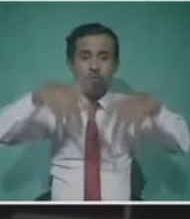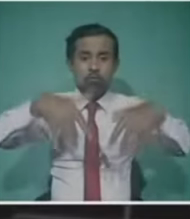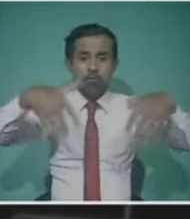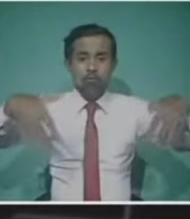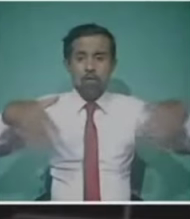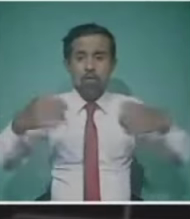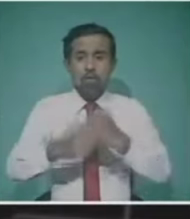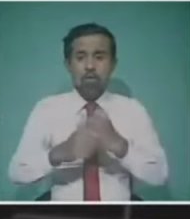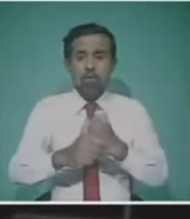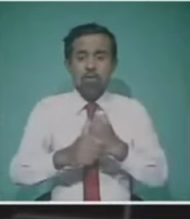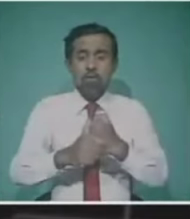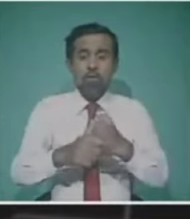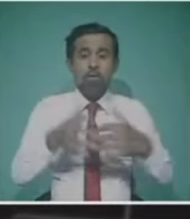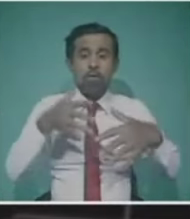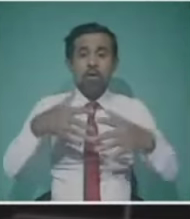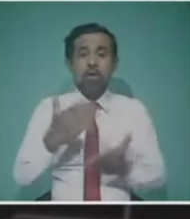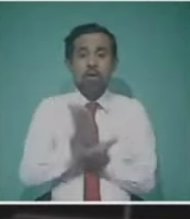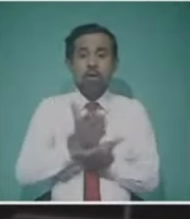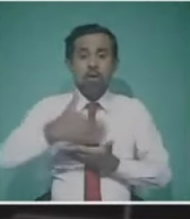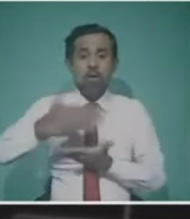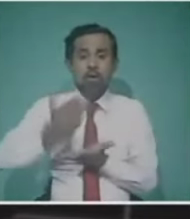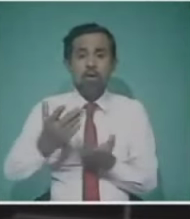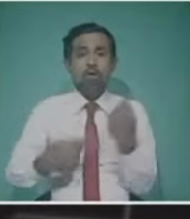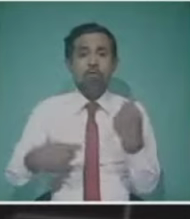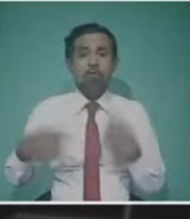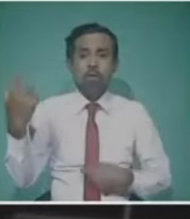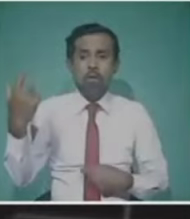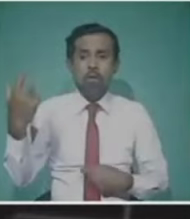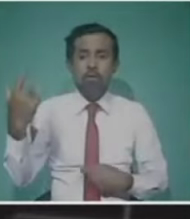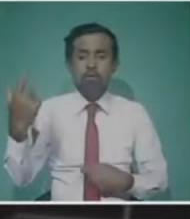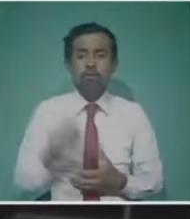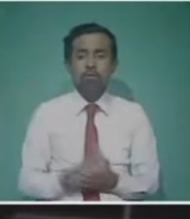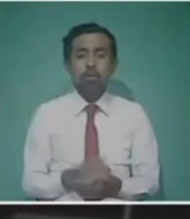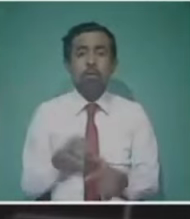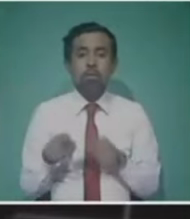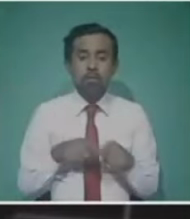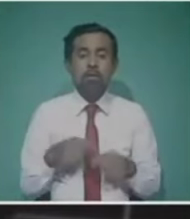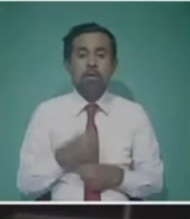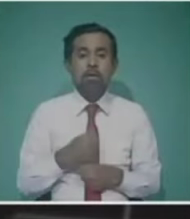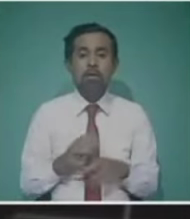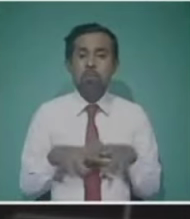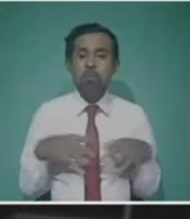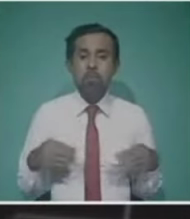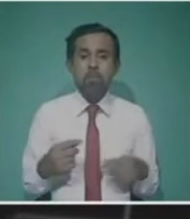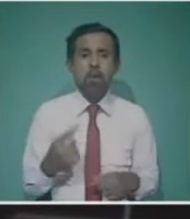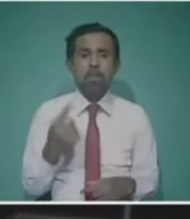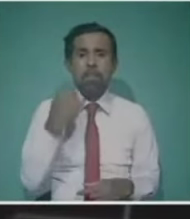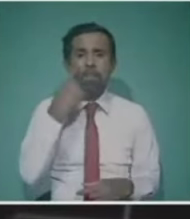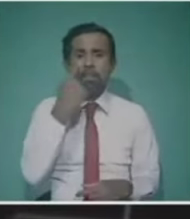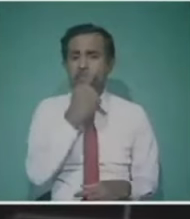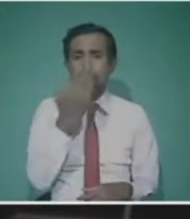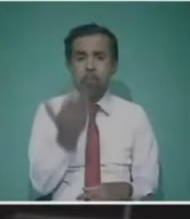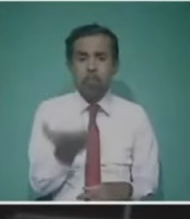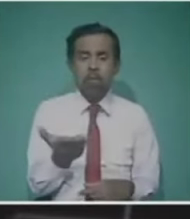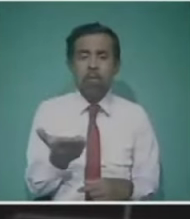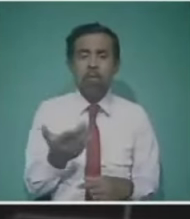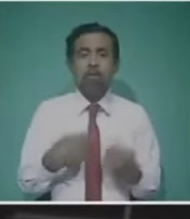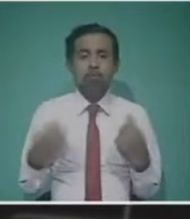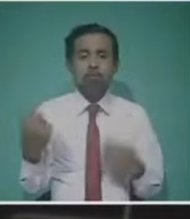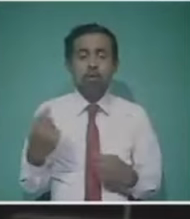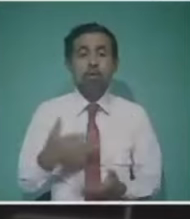ஏற்பட்டிருக்கிறது. இப்படி கண்ணுக்கு முன்னால் அரசு சொத்துக்கள் கையாளப்படுகிற எல்லா விடயங்களும் தடுக்கப்படுமாக இருந்தால் நிச்சயமாக